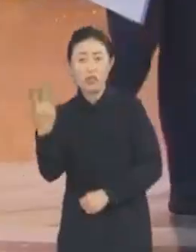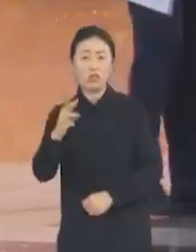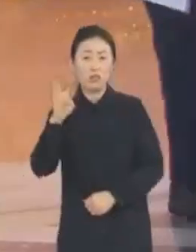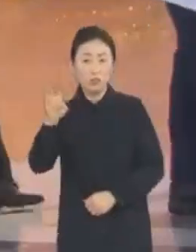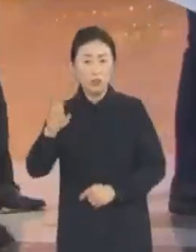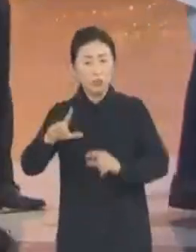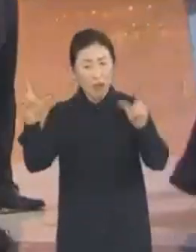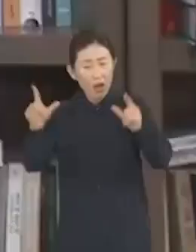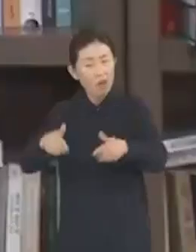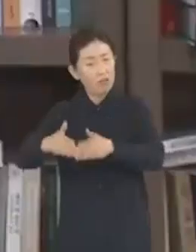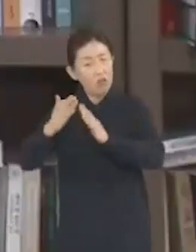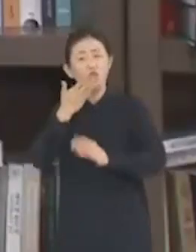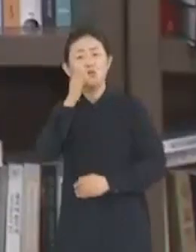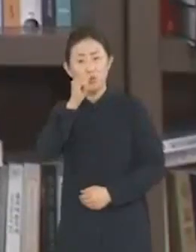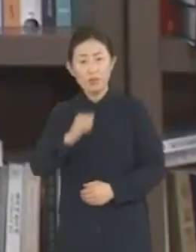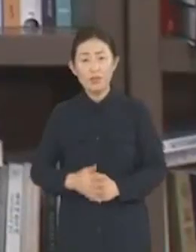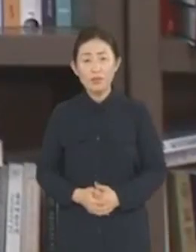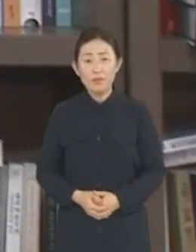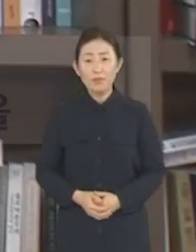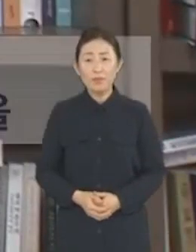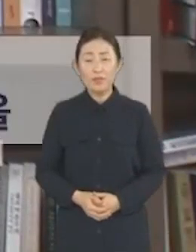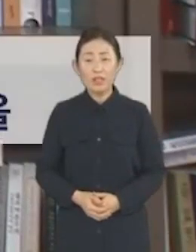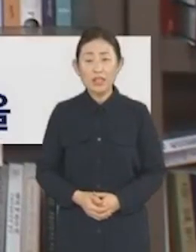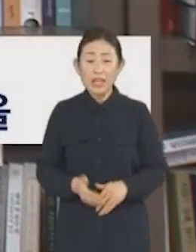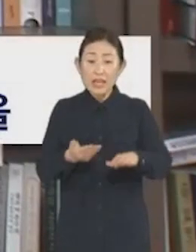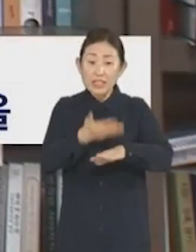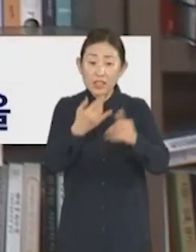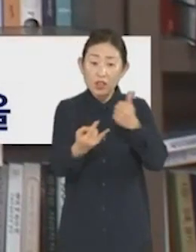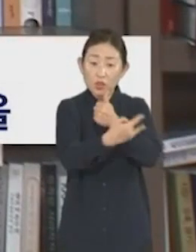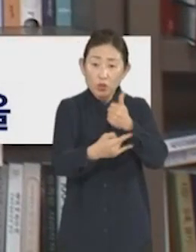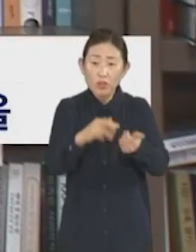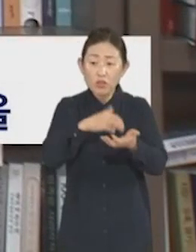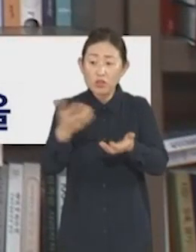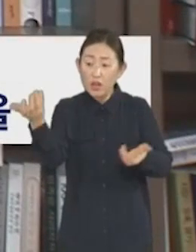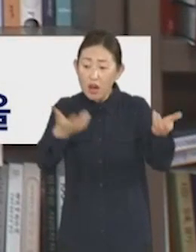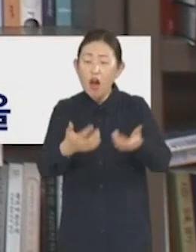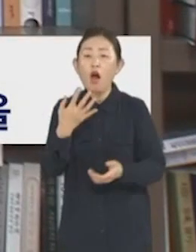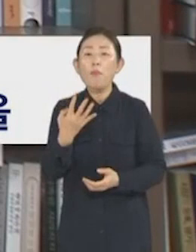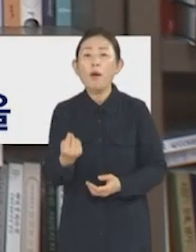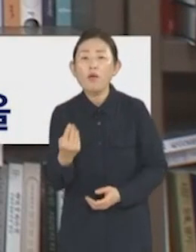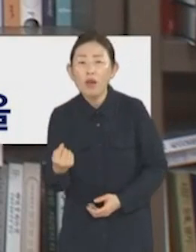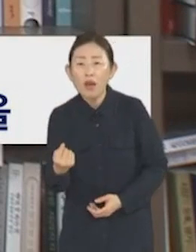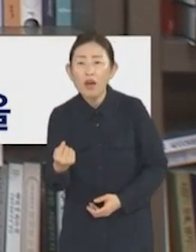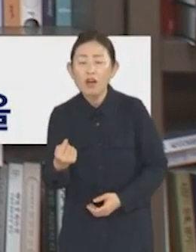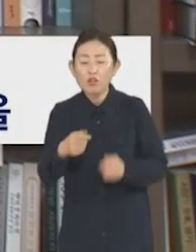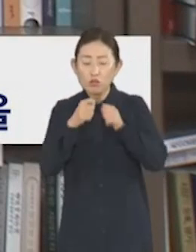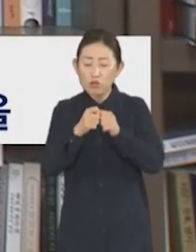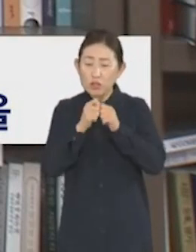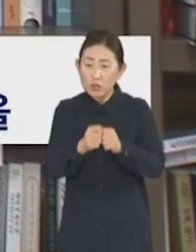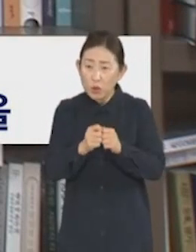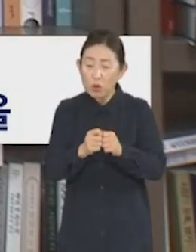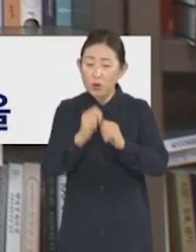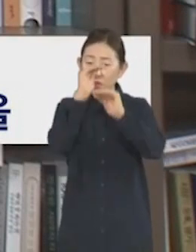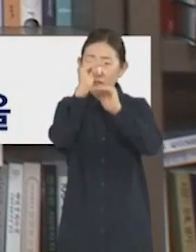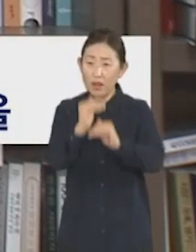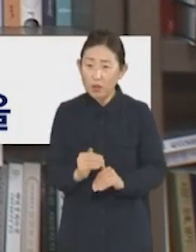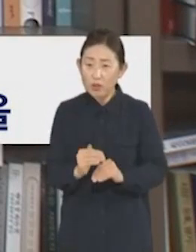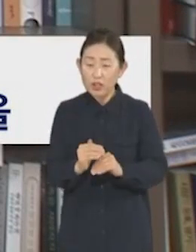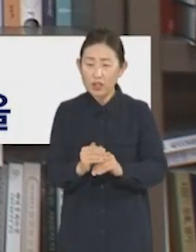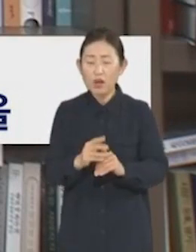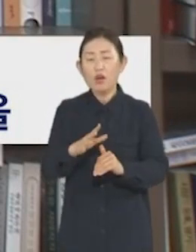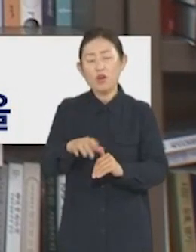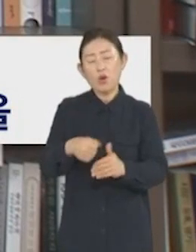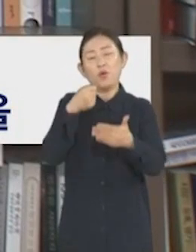넘길 수도 있습니다. 거기에 상임위가 몇 개 내려가고 하는 구체적인 내용들이 확정이 돼야